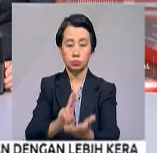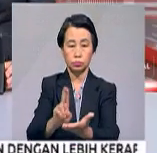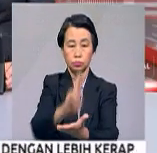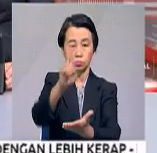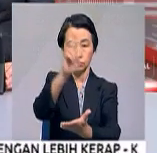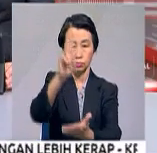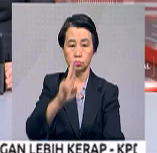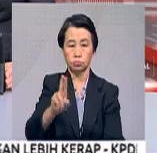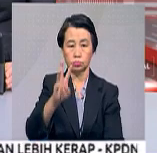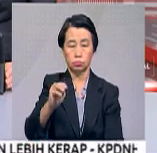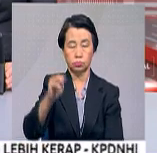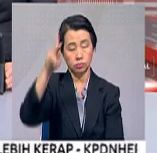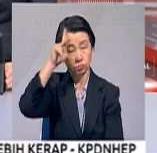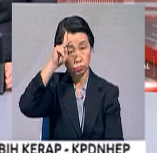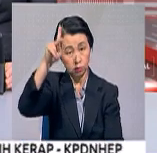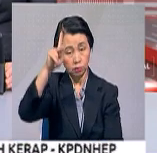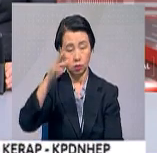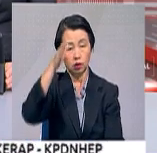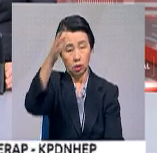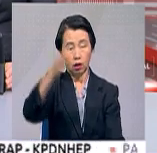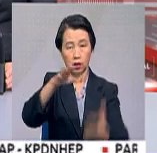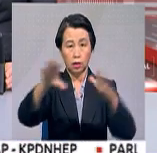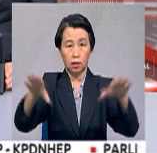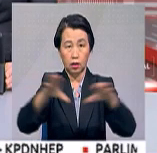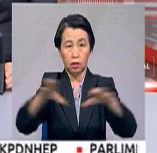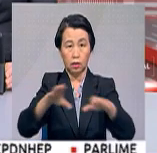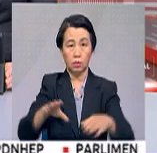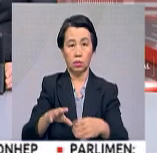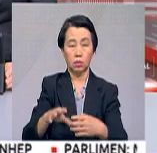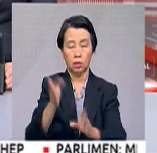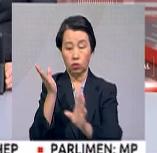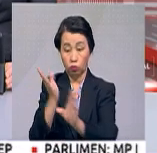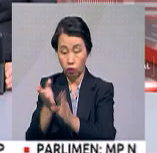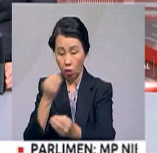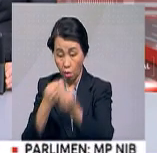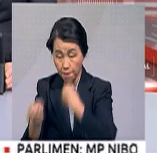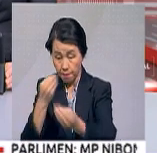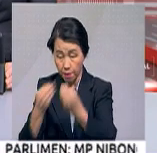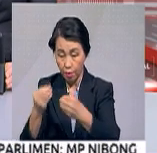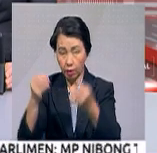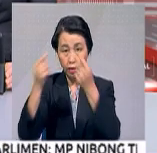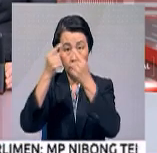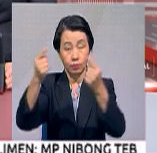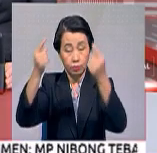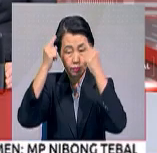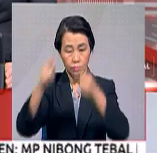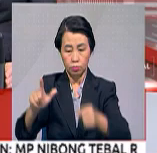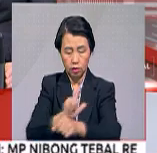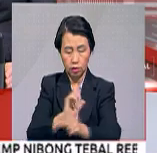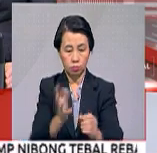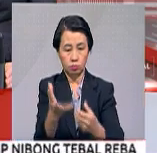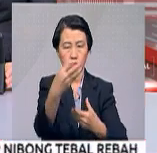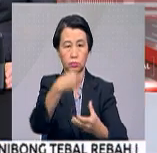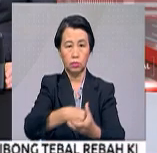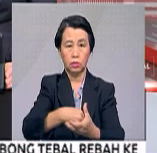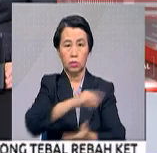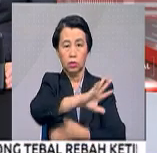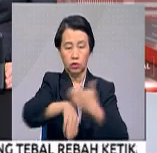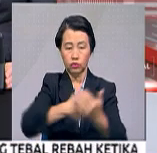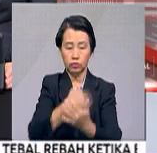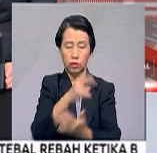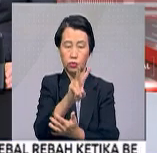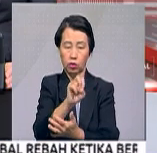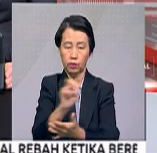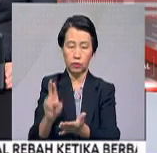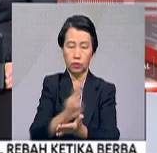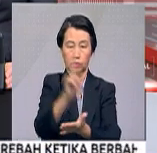Universiti Malaysia Kelantan yang akan melaksana food bank siswa akhir bulan ini melengkapkan sasaran penyertaan ke semua 20